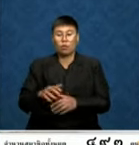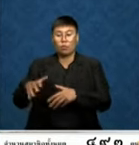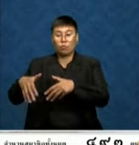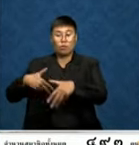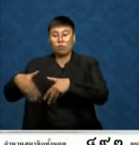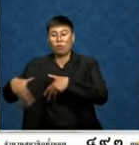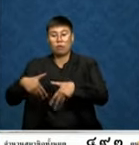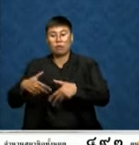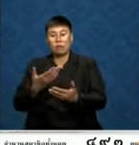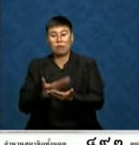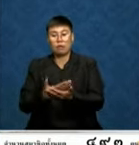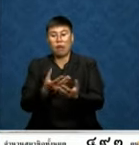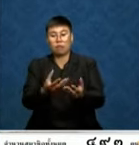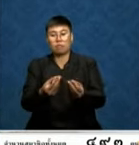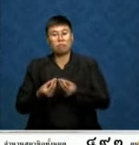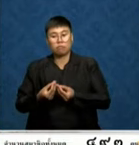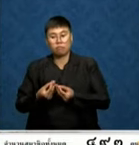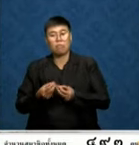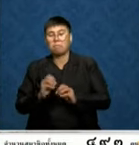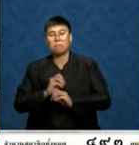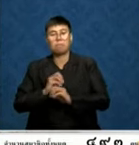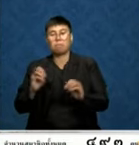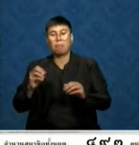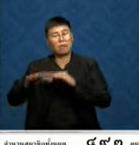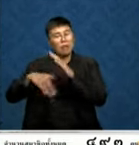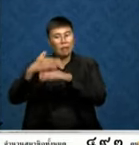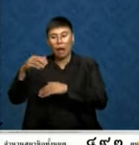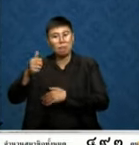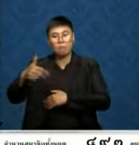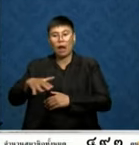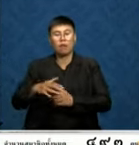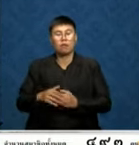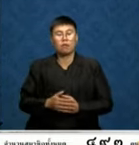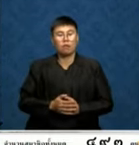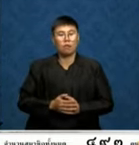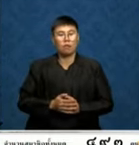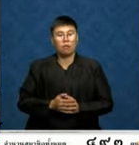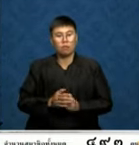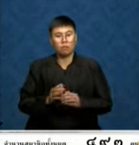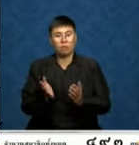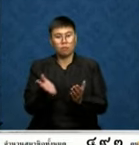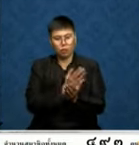ครับแล้วก็สุดท้ายครับท่านประธานครับผมเห็นในหน้าที่